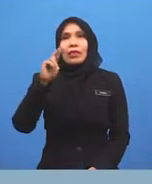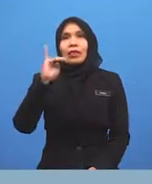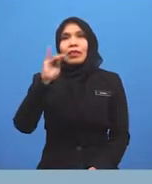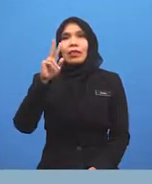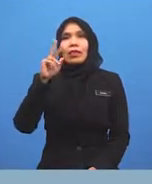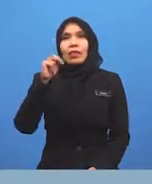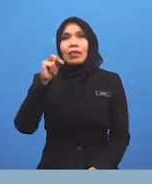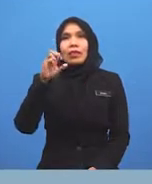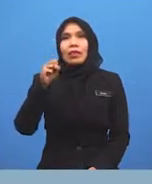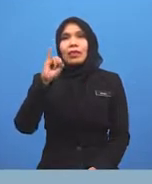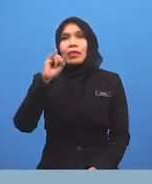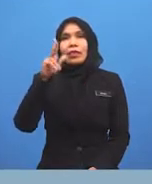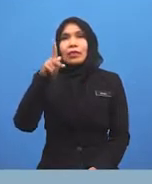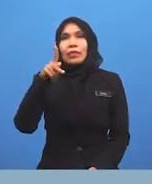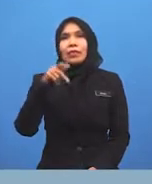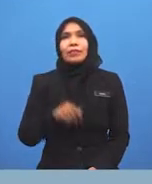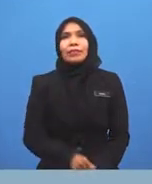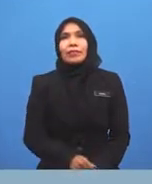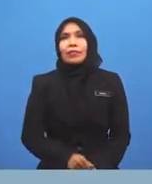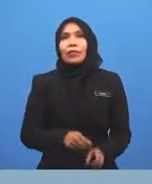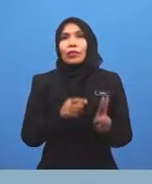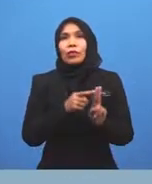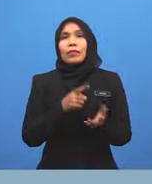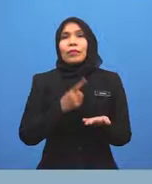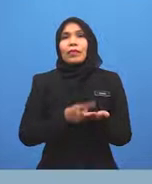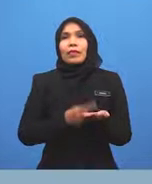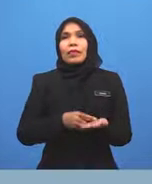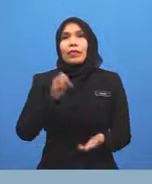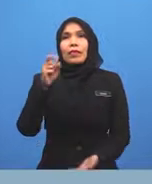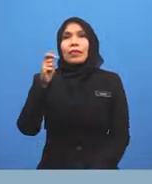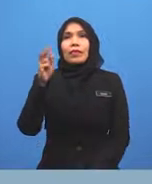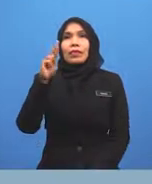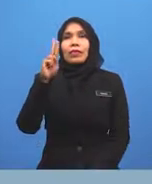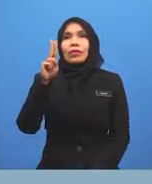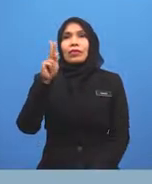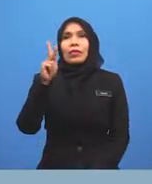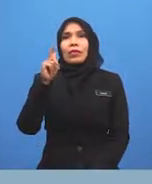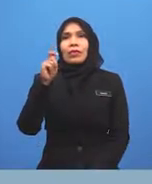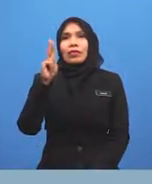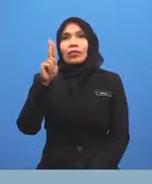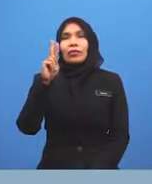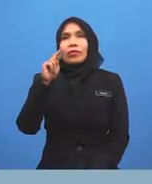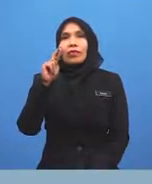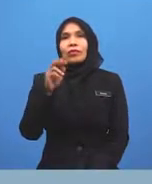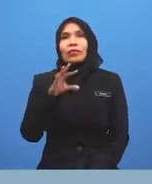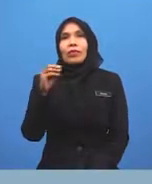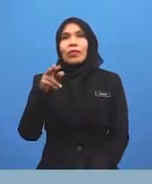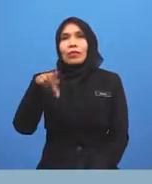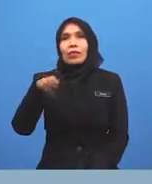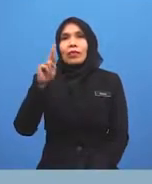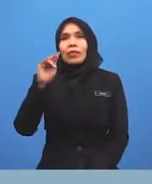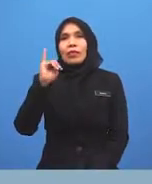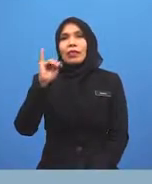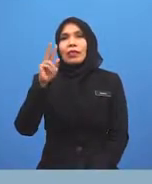struktur dan prinsip penjana arus ulang-alik. Yang ketiga, membincangkan